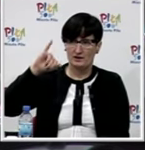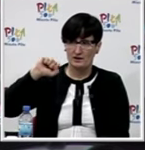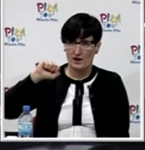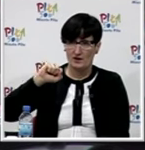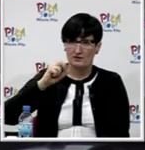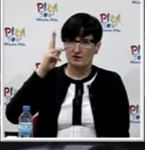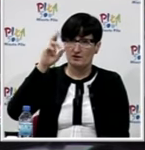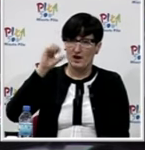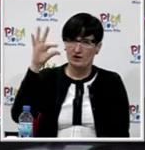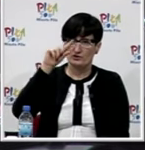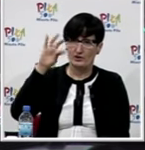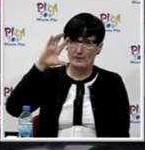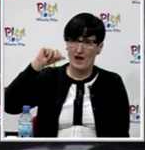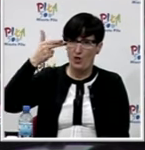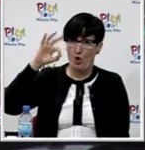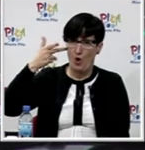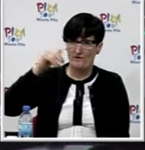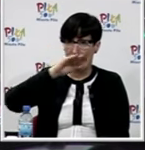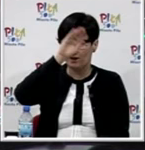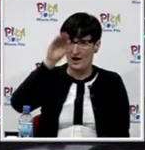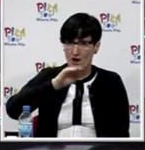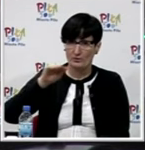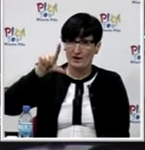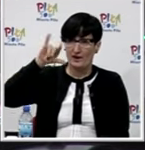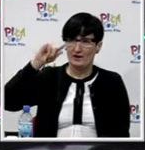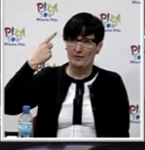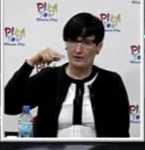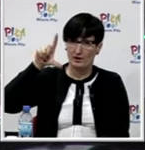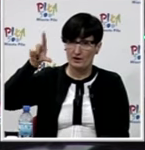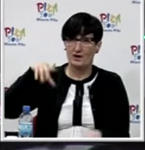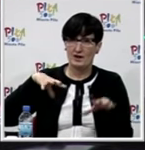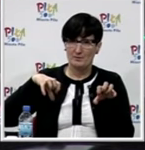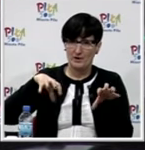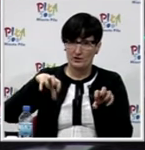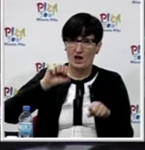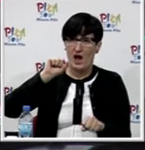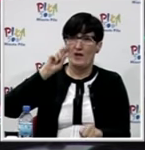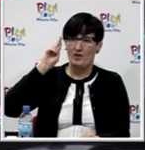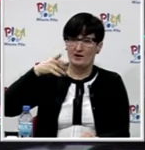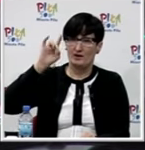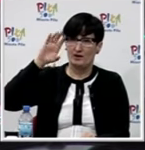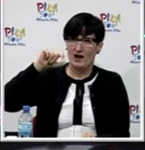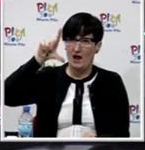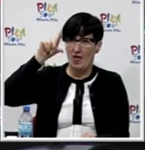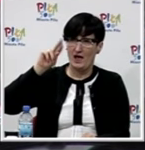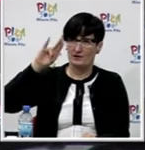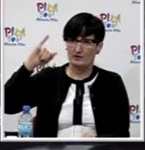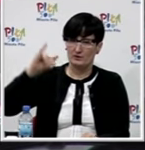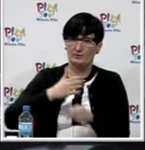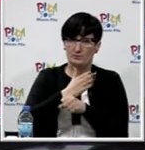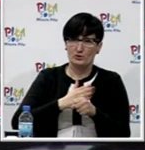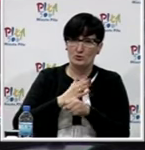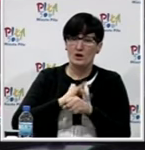Kauflandu, IBI, Lidla, Tesco, Biedronek, a także Galerii Piła. Jakiej wysokości